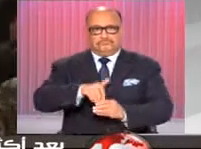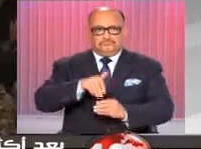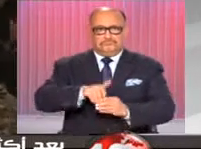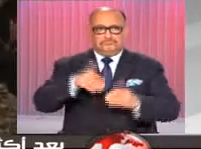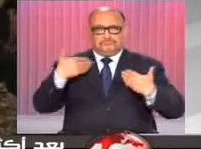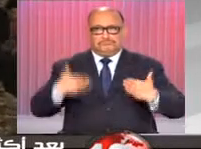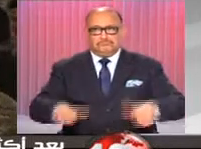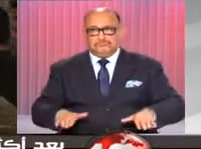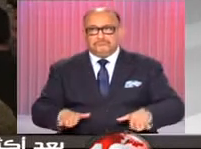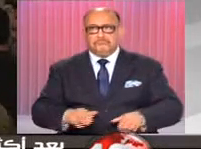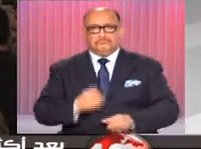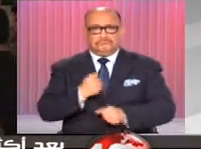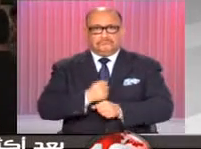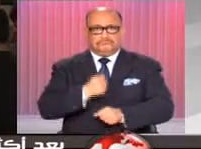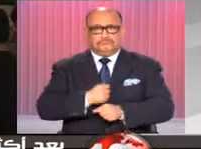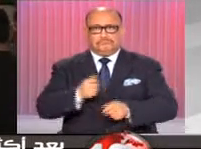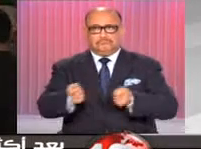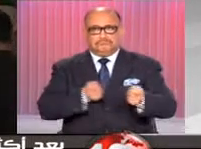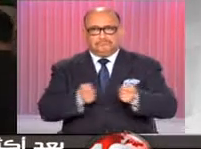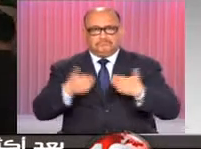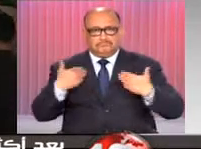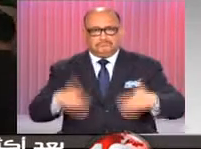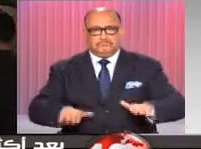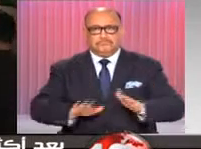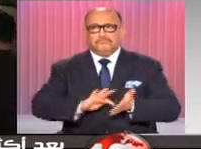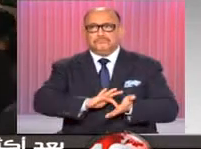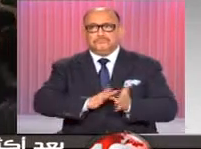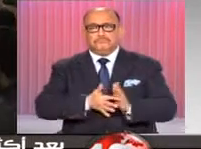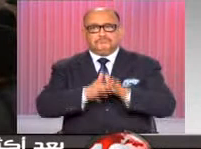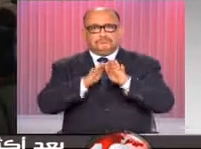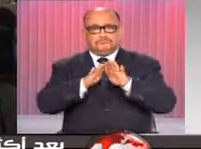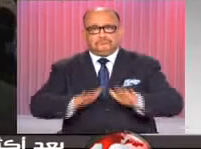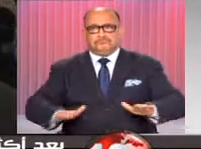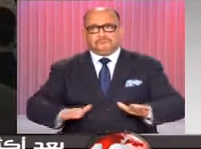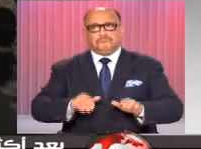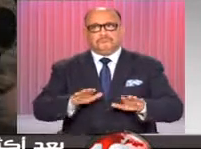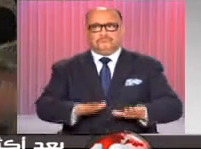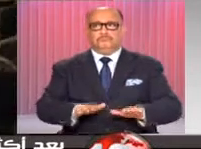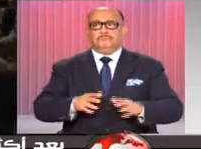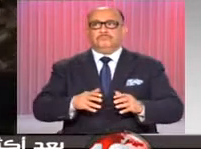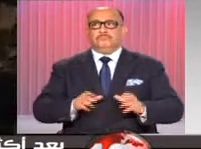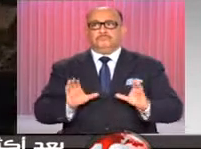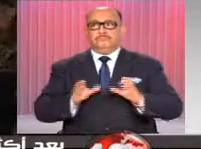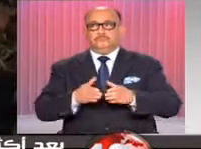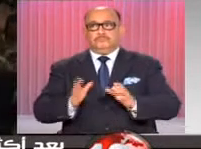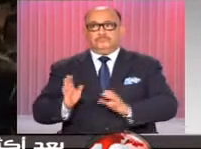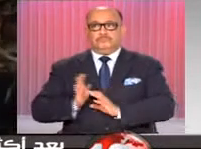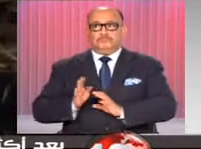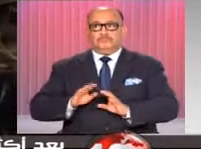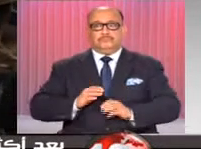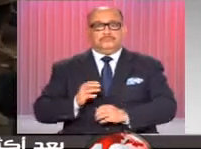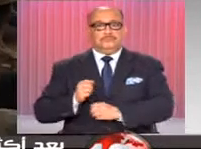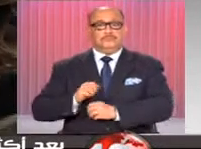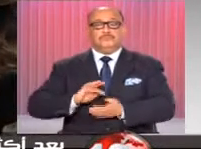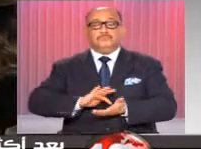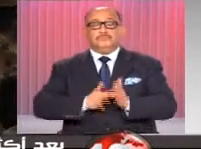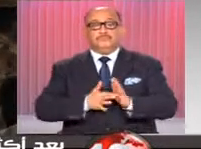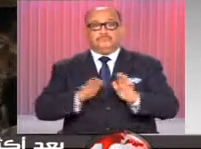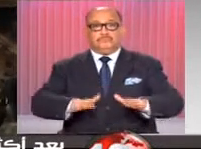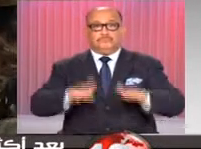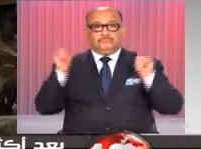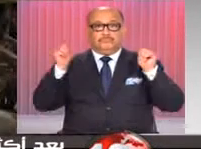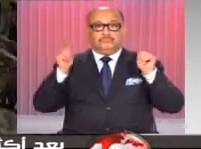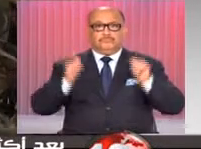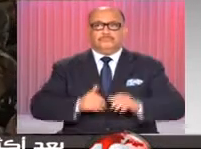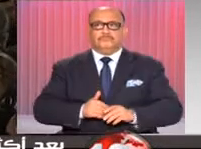فبعد أحداث ذلك اليوم قررت الولايات المتحدة إرسال قوات إلى أفغانستان، وبعد إسقاط حكم طالبان المتحالفة